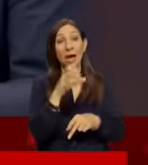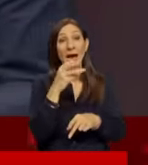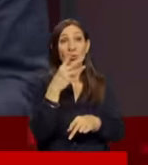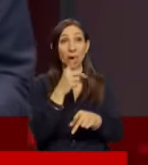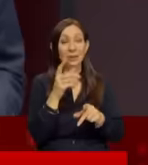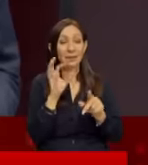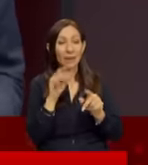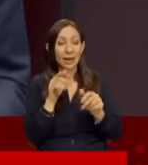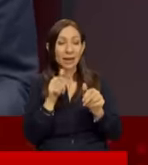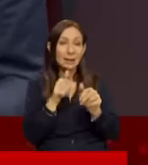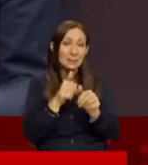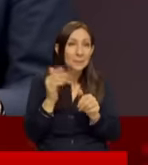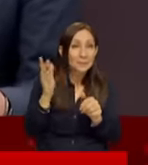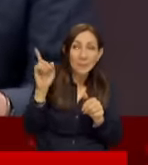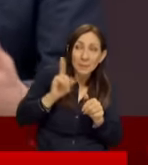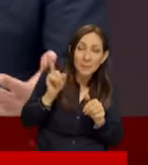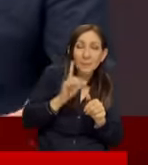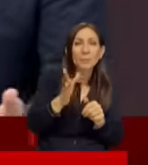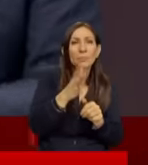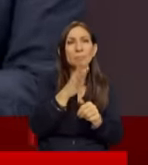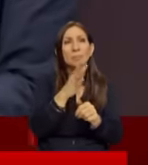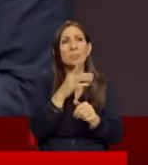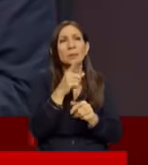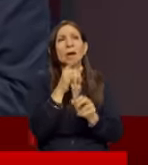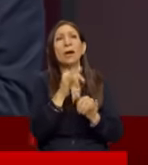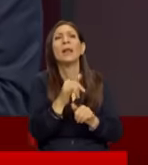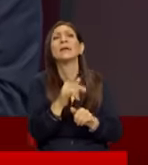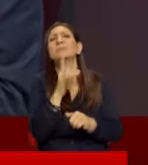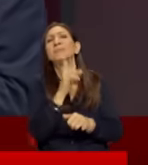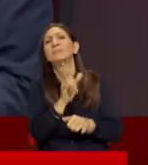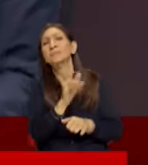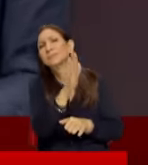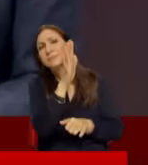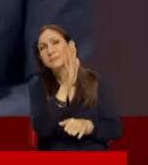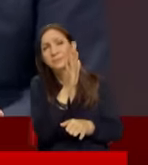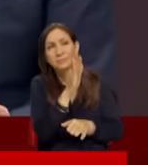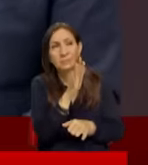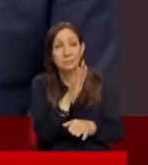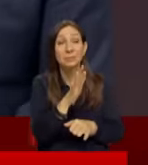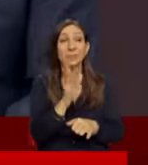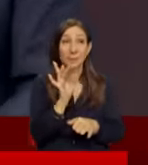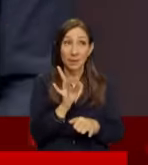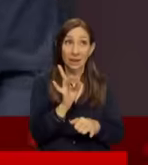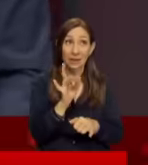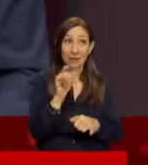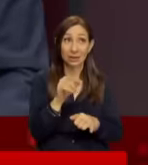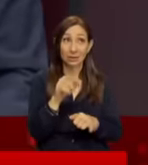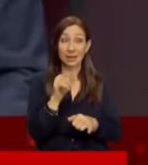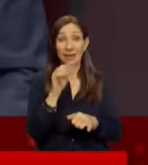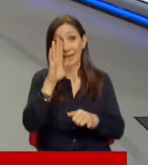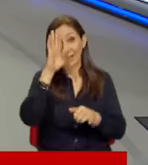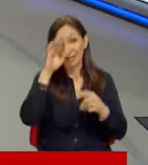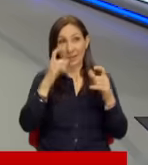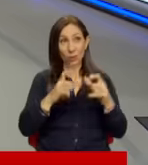Erdoğan'ın gölgesi gibi dolaştığı için Erdoğan muamelesi yaptılar ona da seçmenler. Peki şimdi geldik